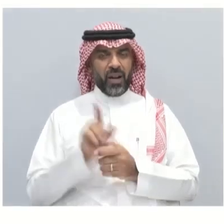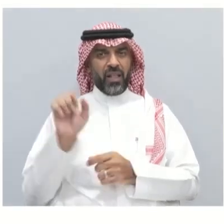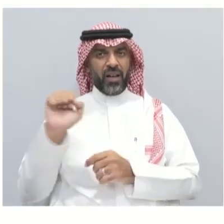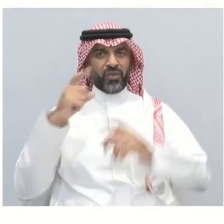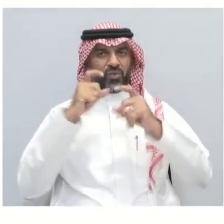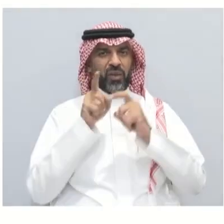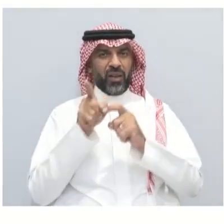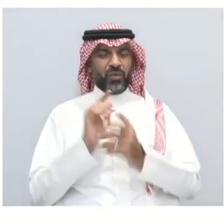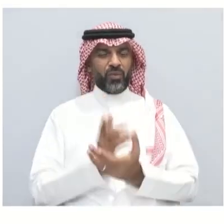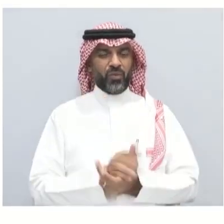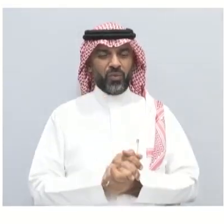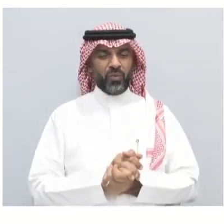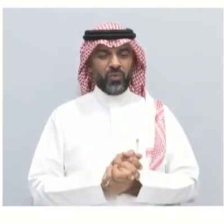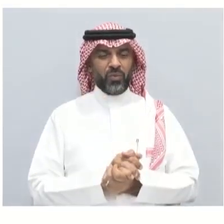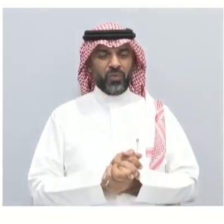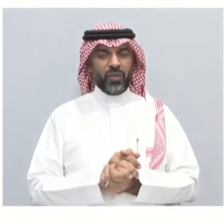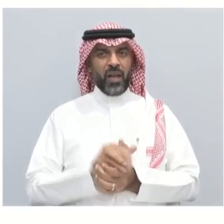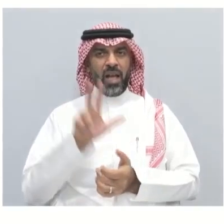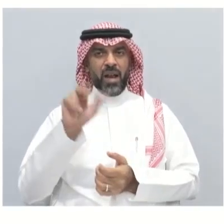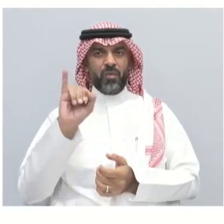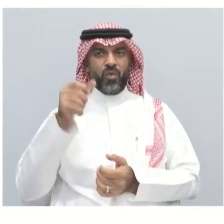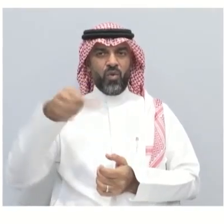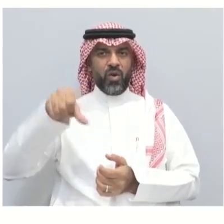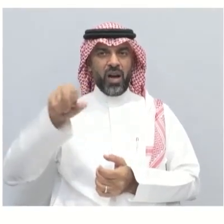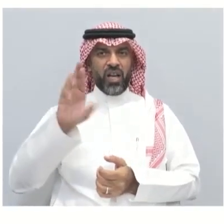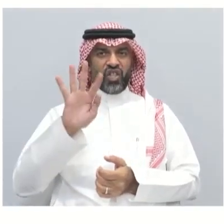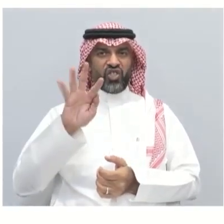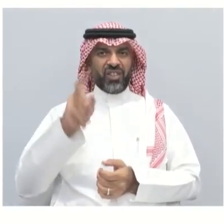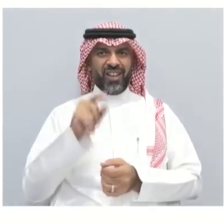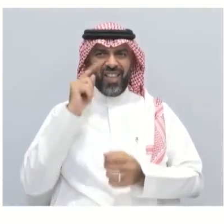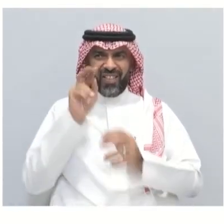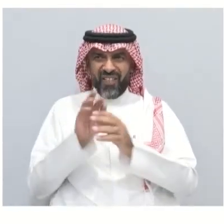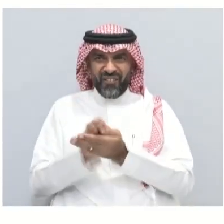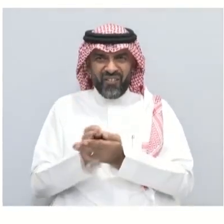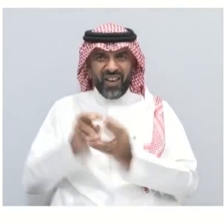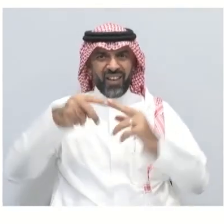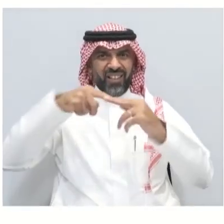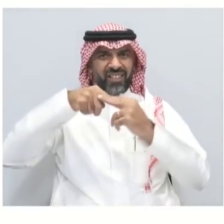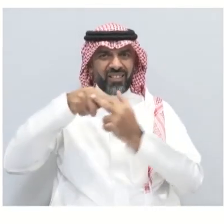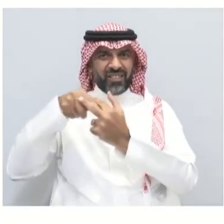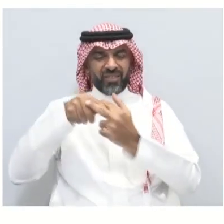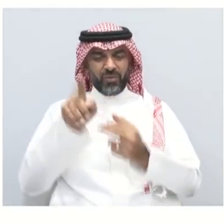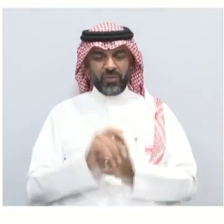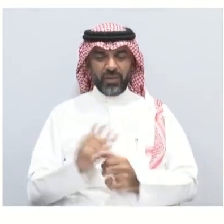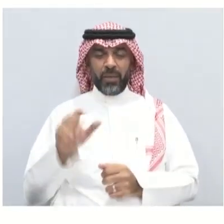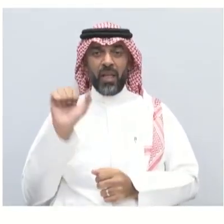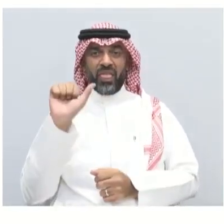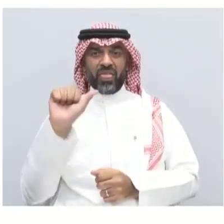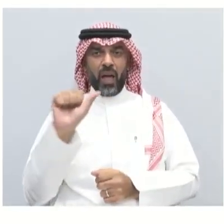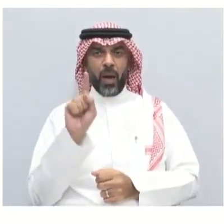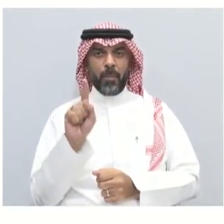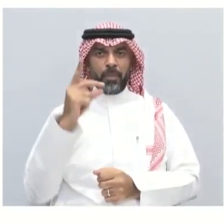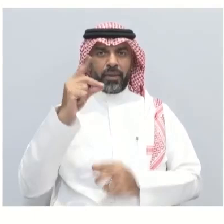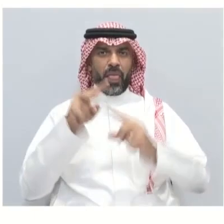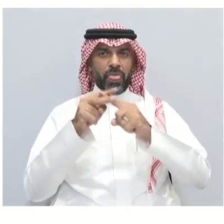في الكورس احسنتم المؤشر الخاص بالفاره طيب بالضبط او